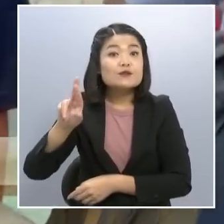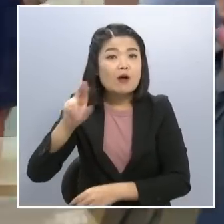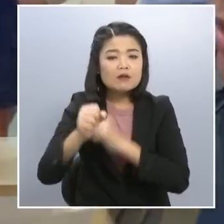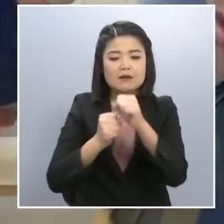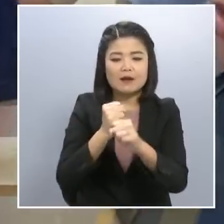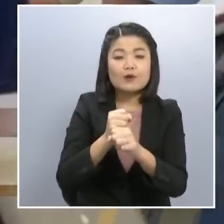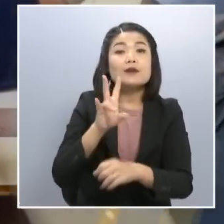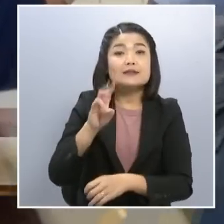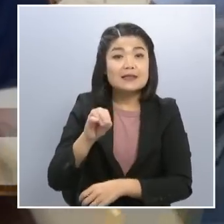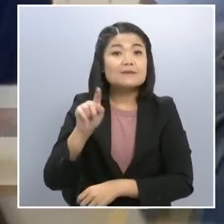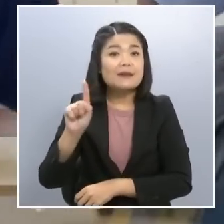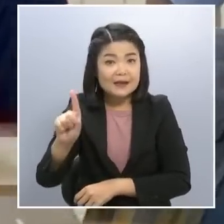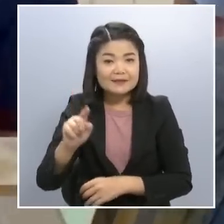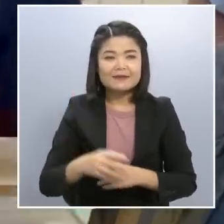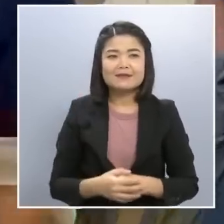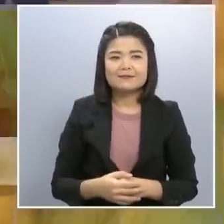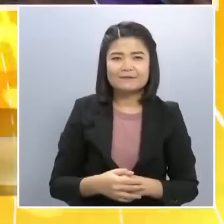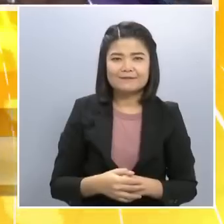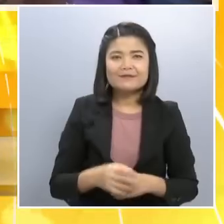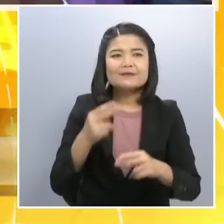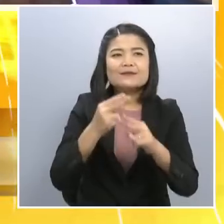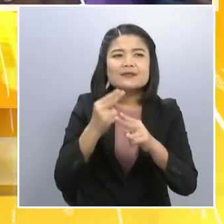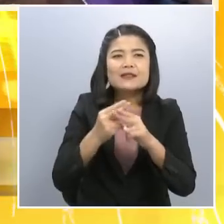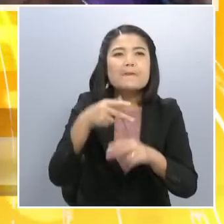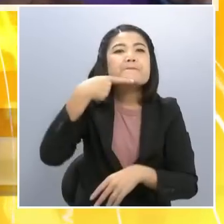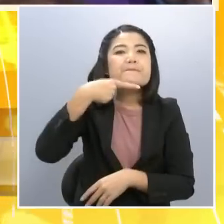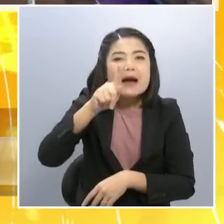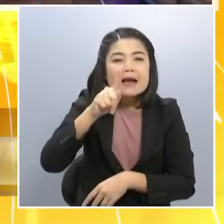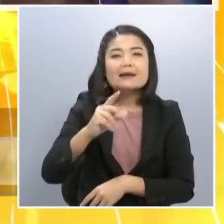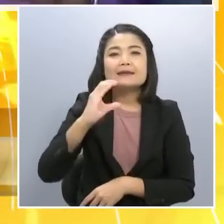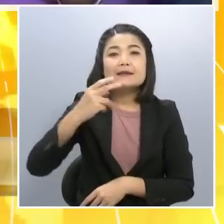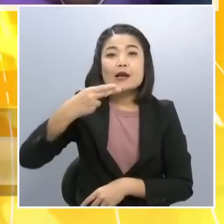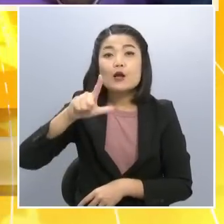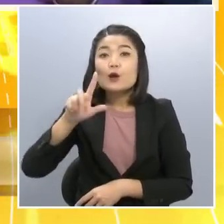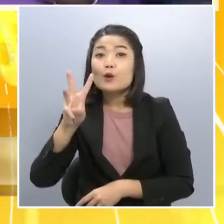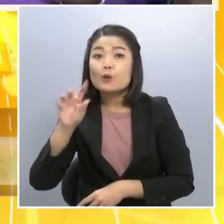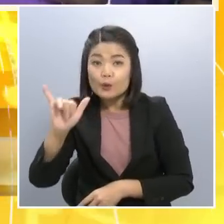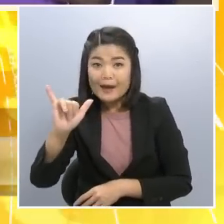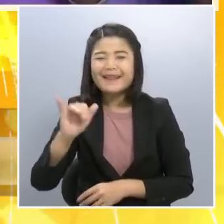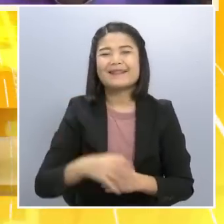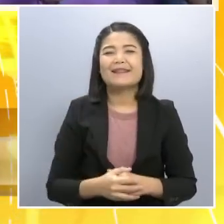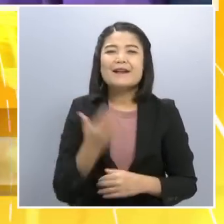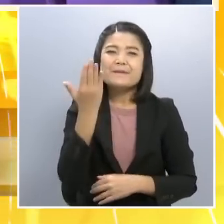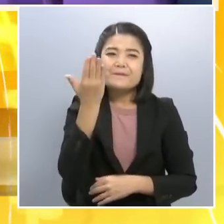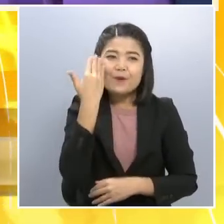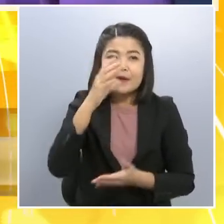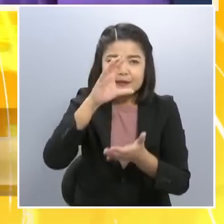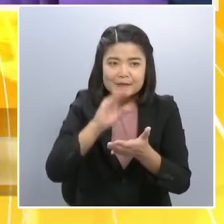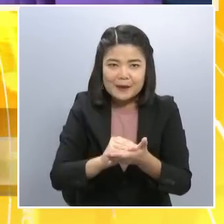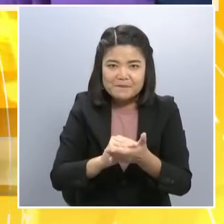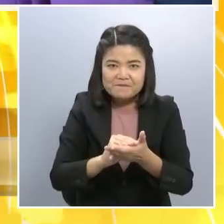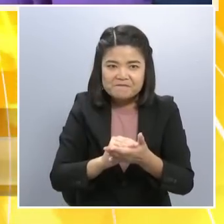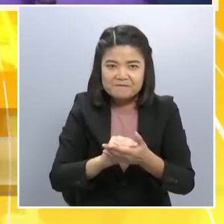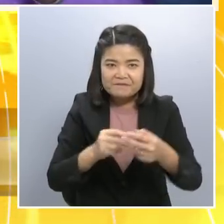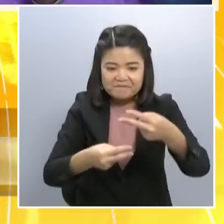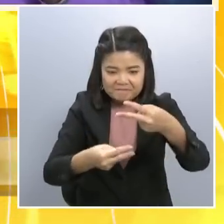71หรือถูกเรียกว่ายายฉลวยหรือป้าฉลวยท่านผู้ชมเมื่อวานนี้ป้าเก็บไว้4ใบคือซื้อเอง